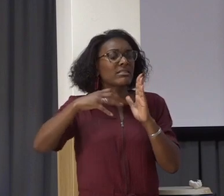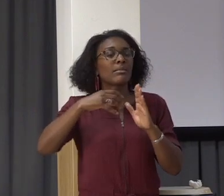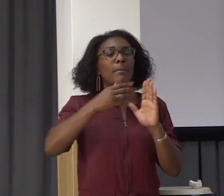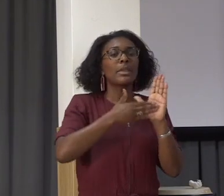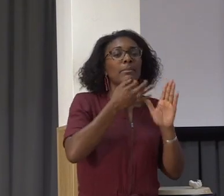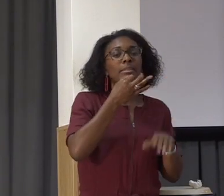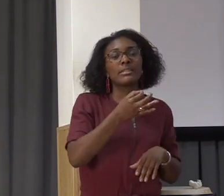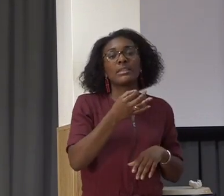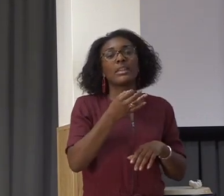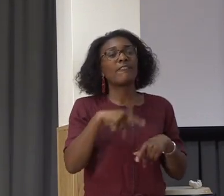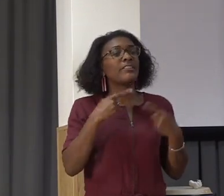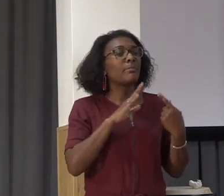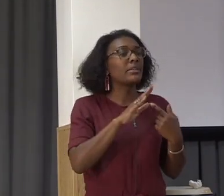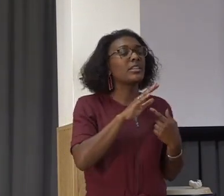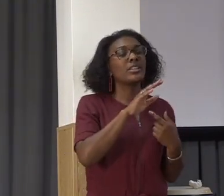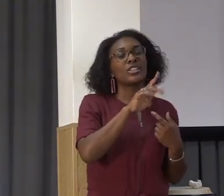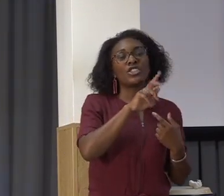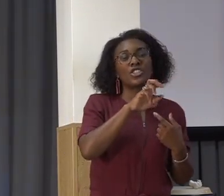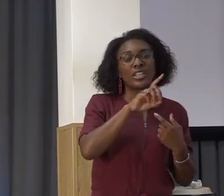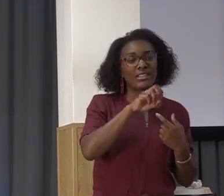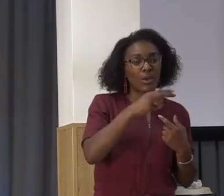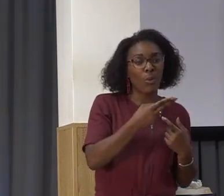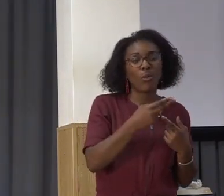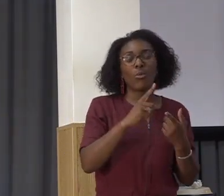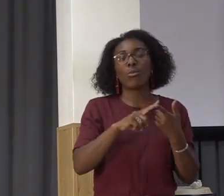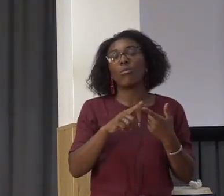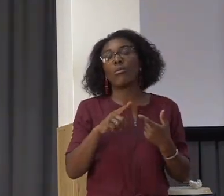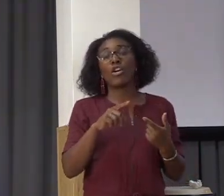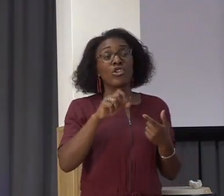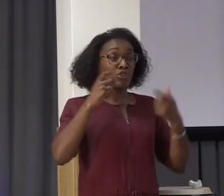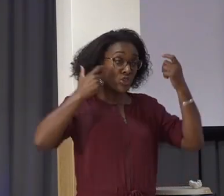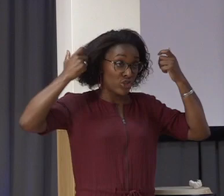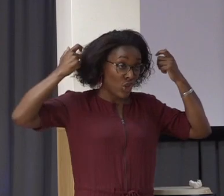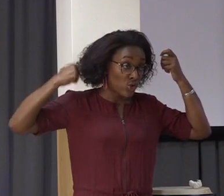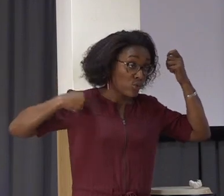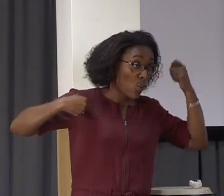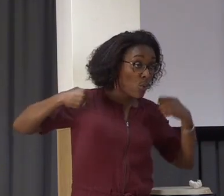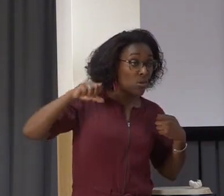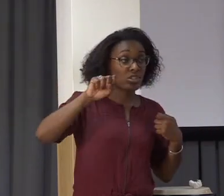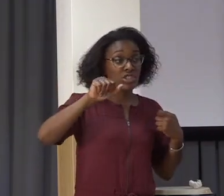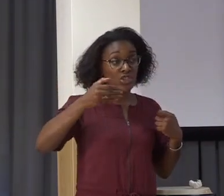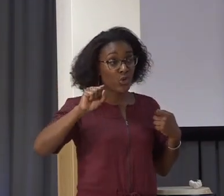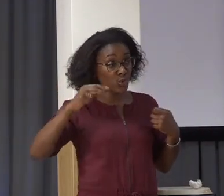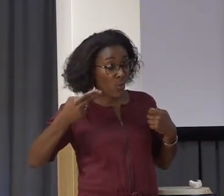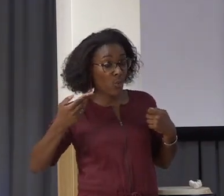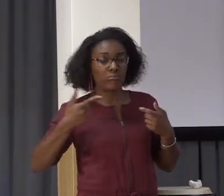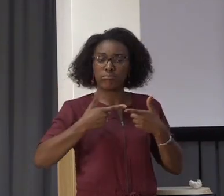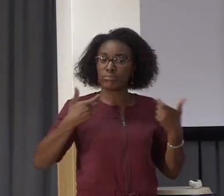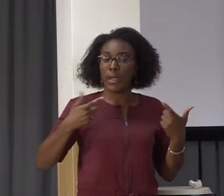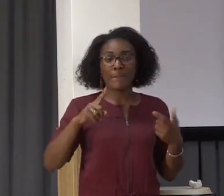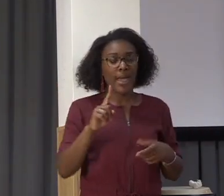Un verset pour Shamgar. Mais vous savez, l'important, c'est d'accomplir les desseins de Dieu pour notre vie. L'important,